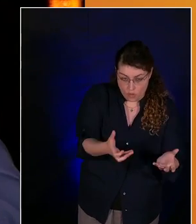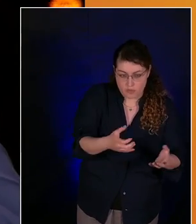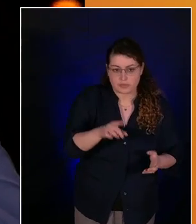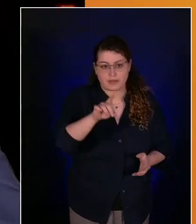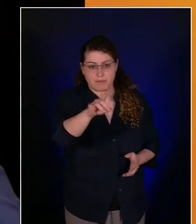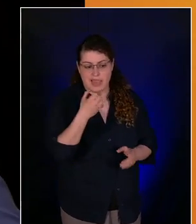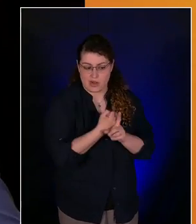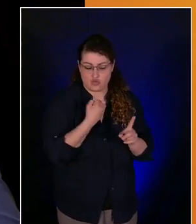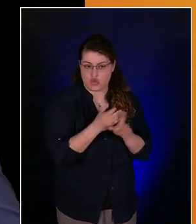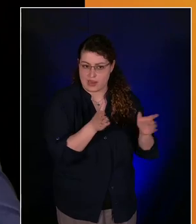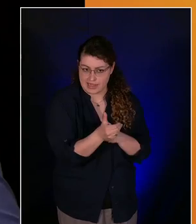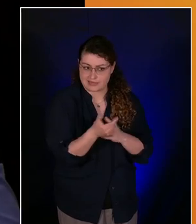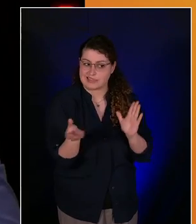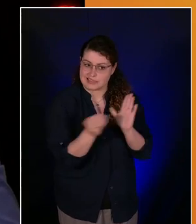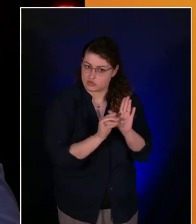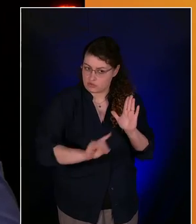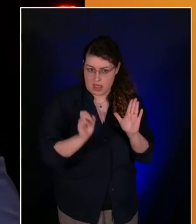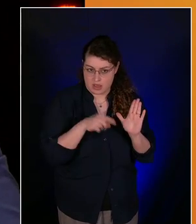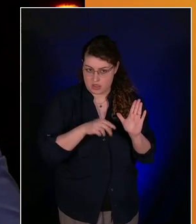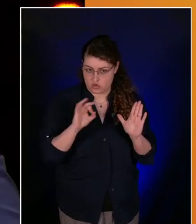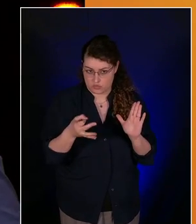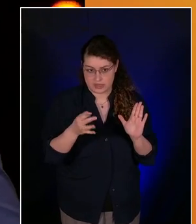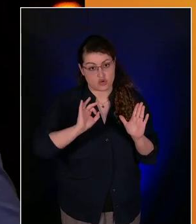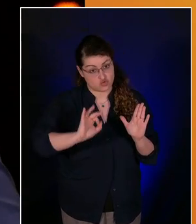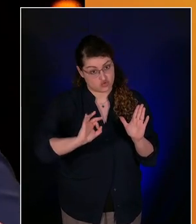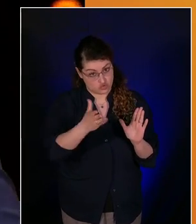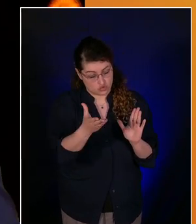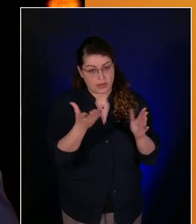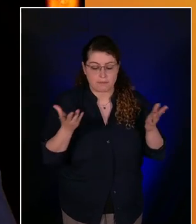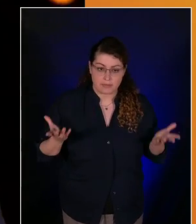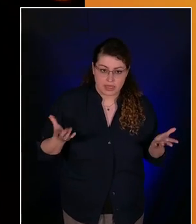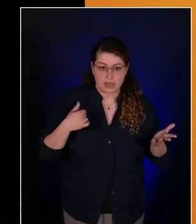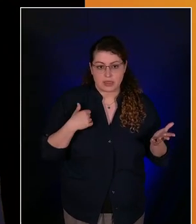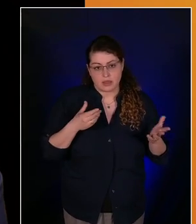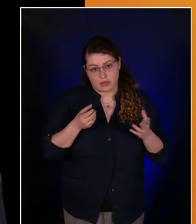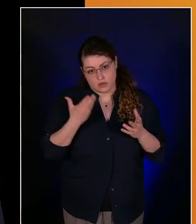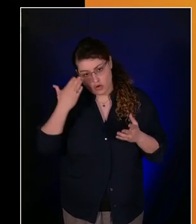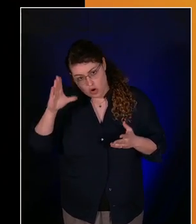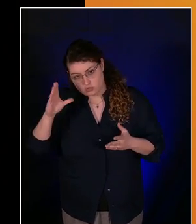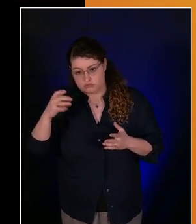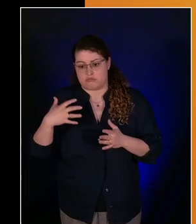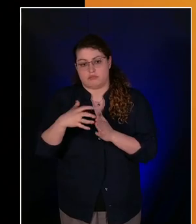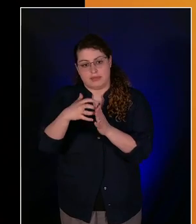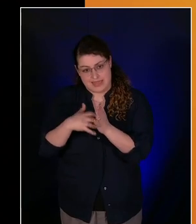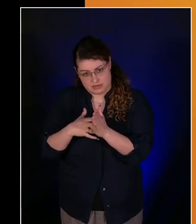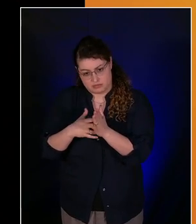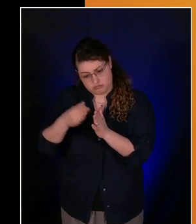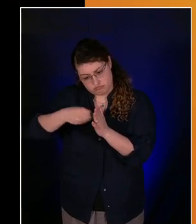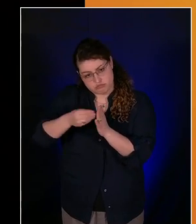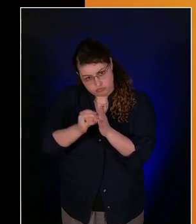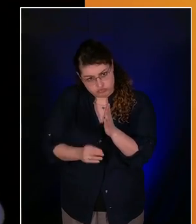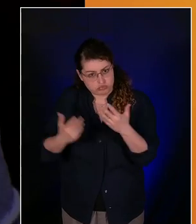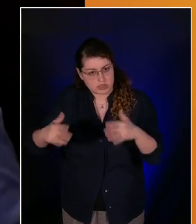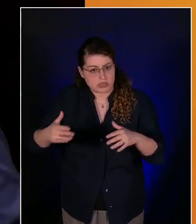n'est pas précisé tu as raison à ce moment-là mais on l'a effectivement développé dans le texte quand